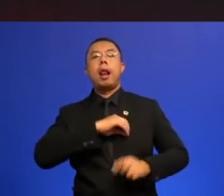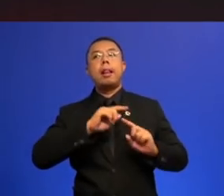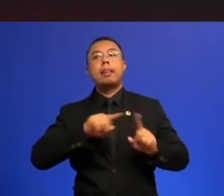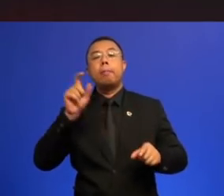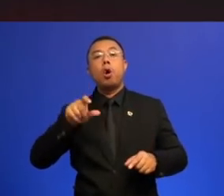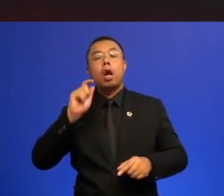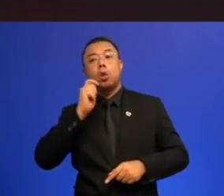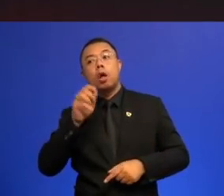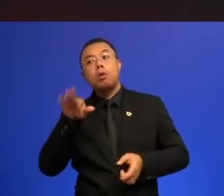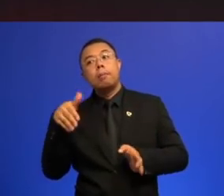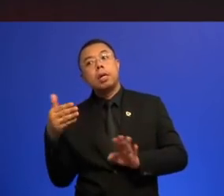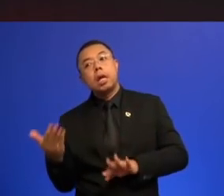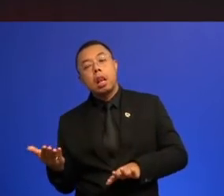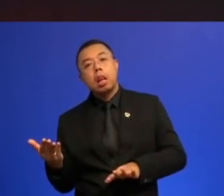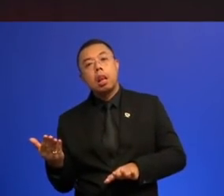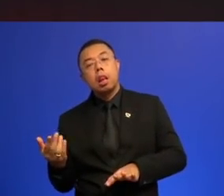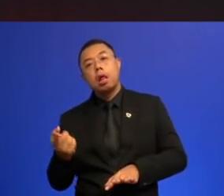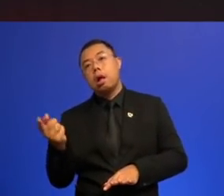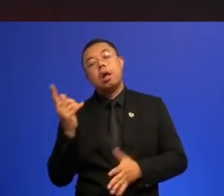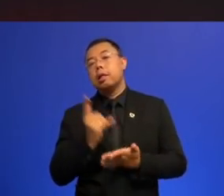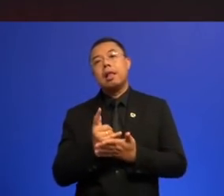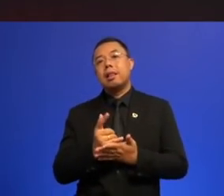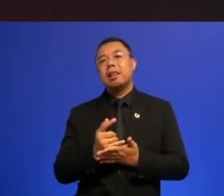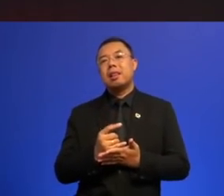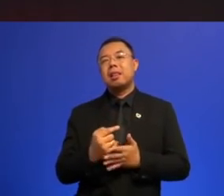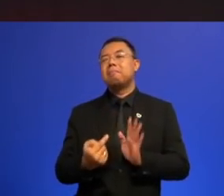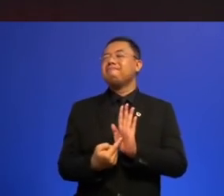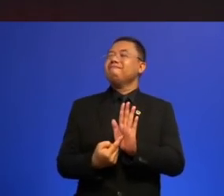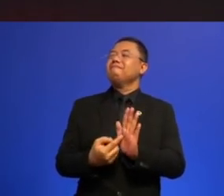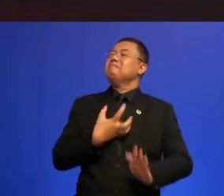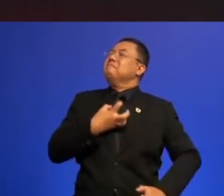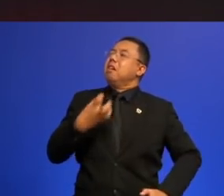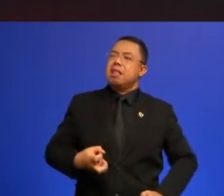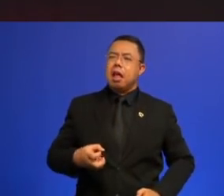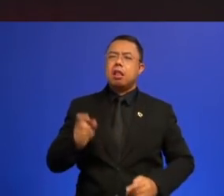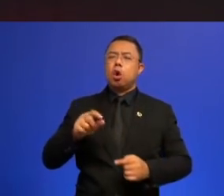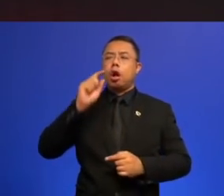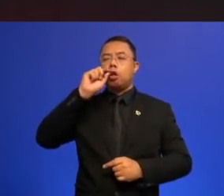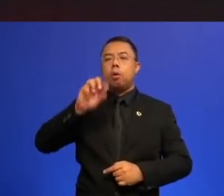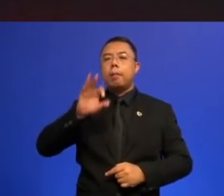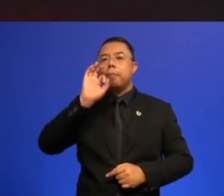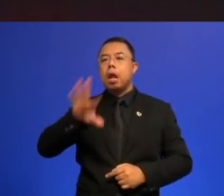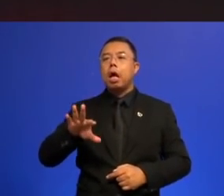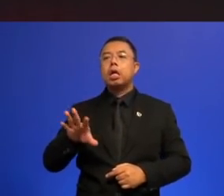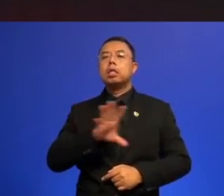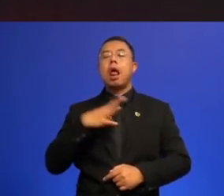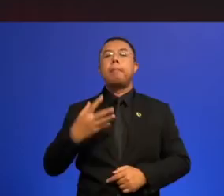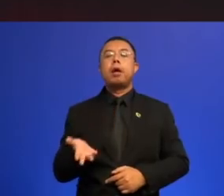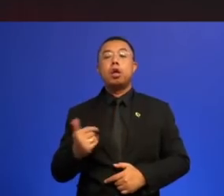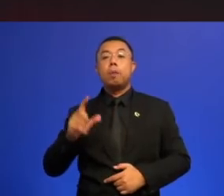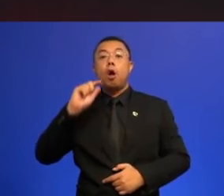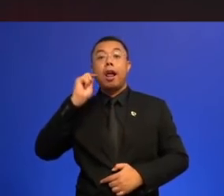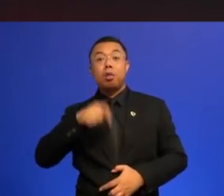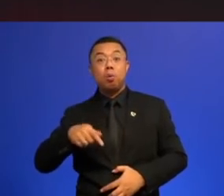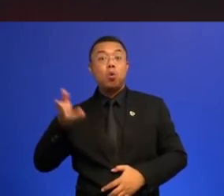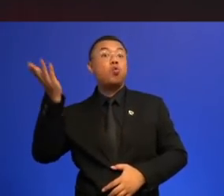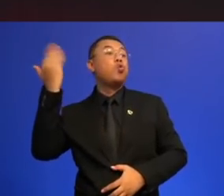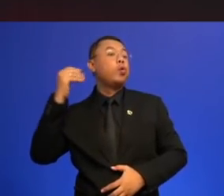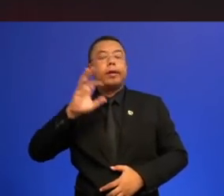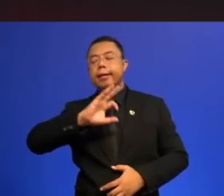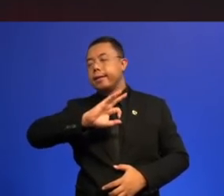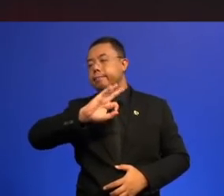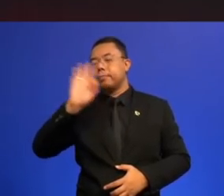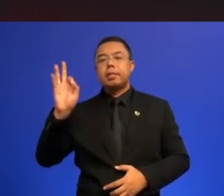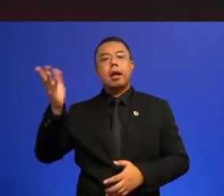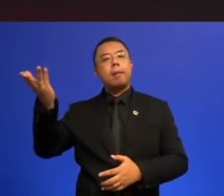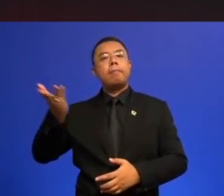orang tua sudah tiada, dia masih tetap menunjukkan kepahitannya dengan berkata bahwa selama hidup orang tua dia tidak